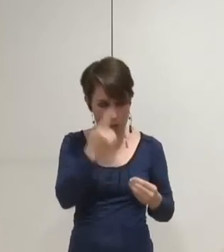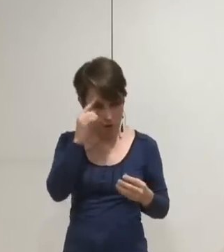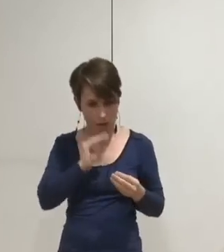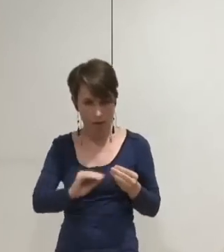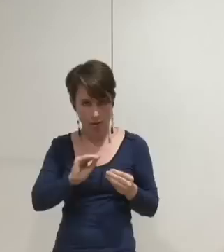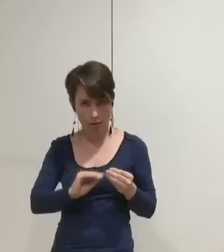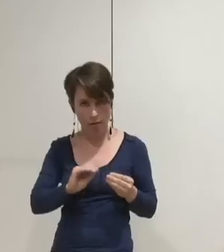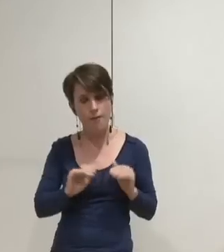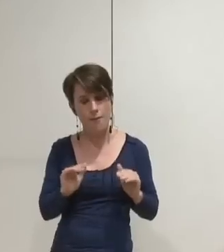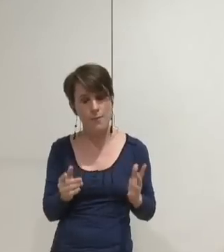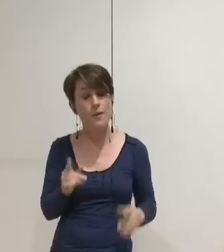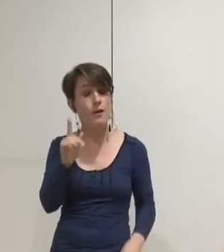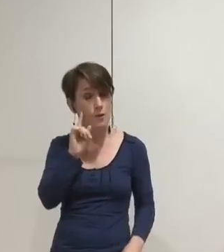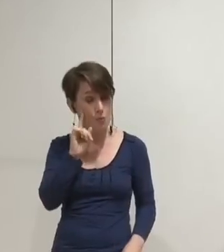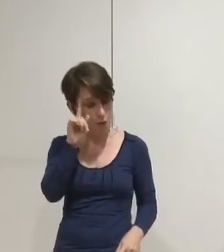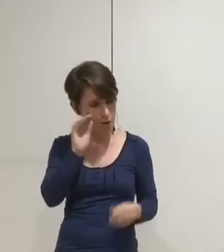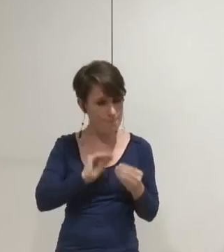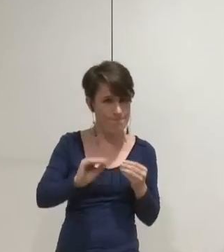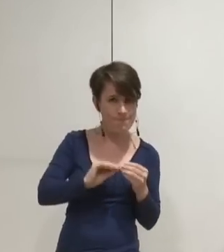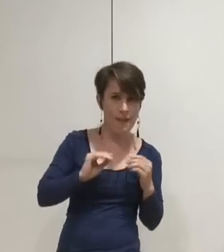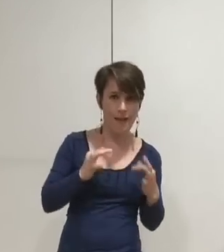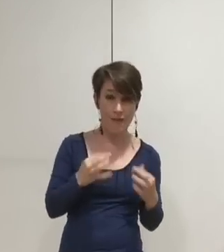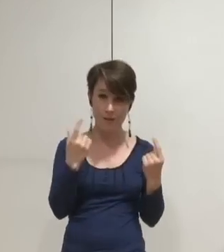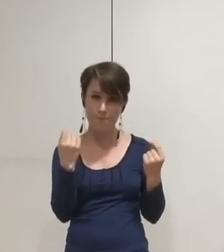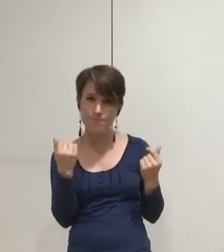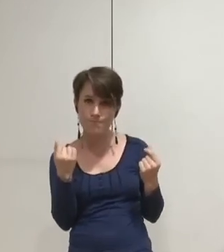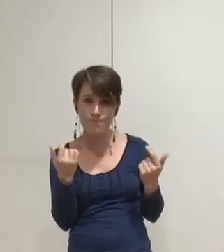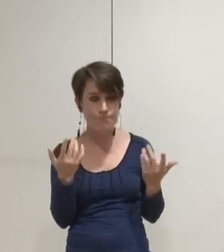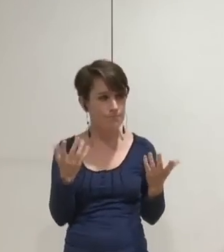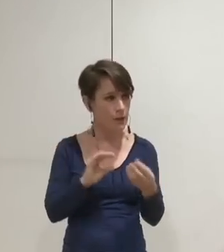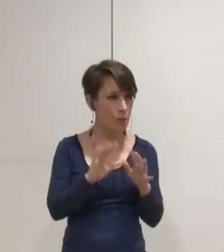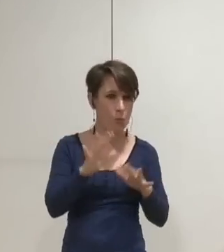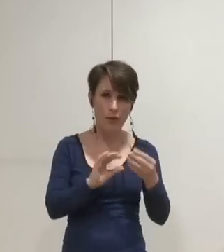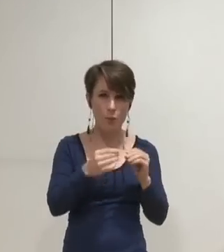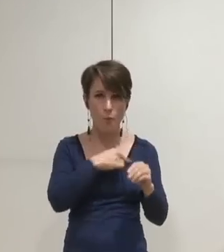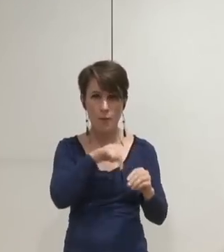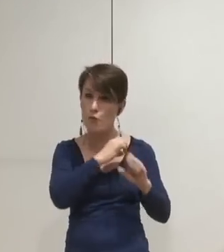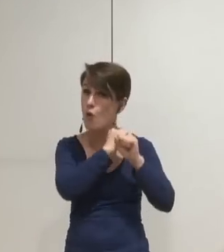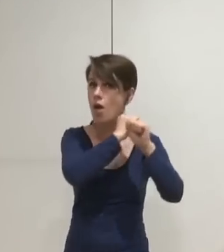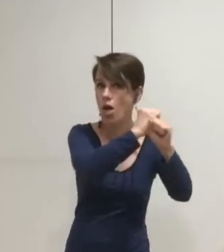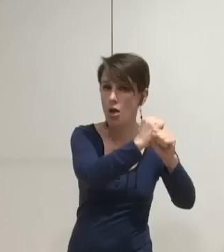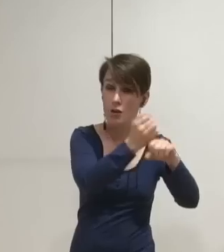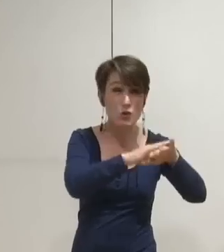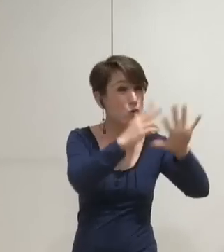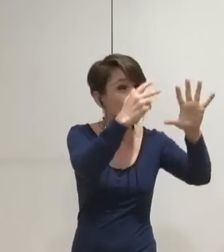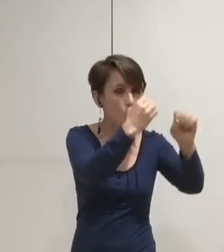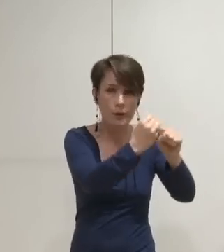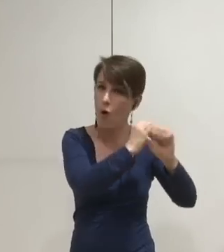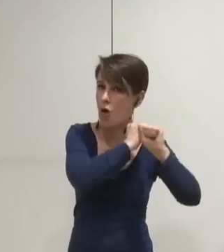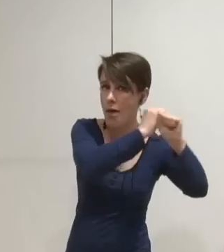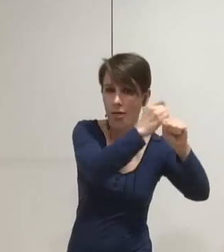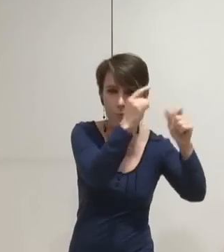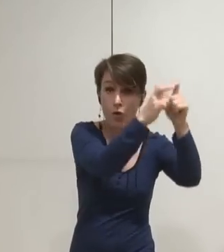budgétaires d'abord la ville ne risque-t-elle pas de perdre des marges de manœuvre financière en étant engagé pour de nombreuses années auprès d'un